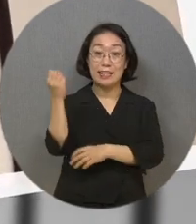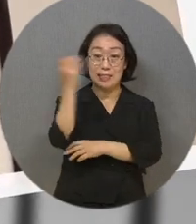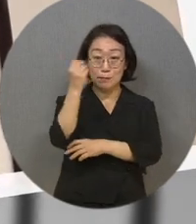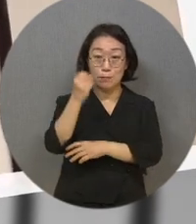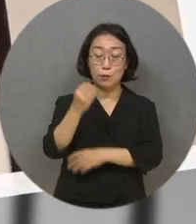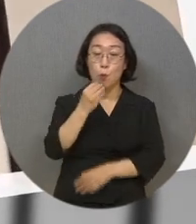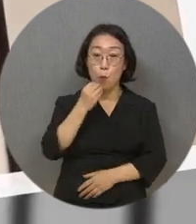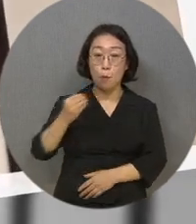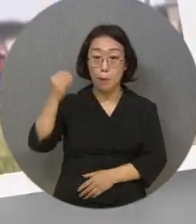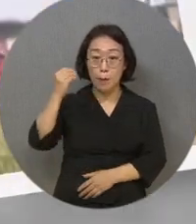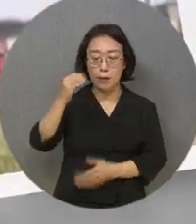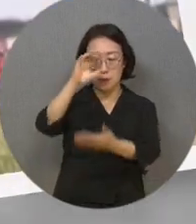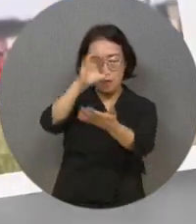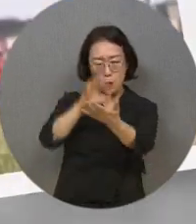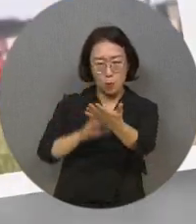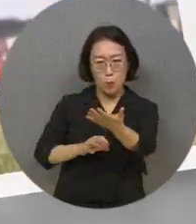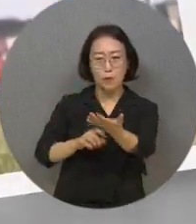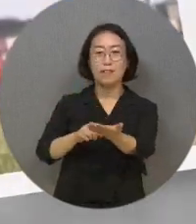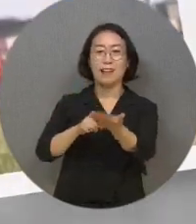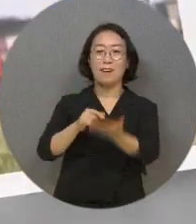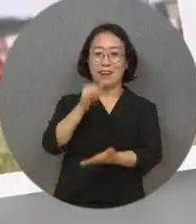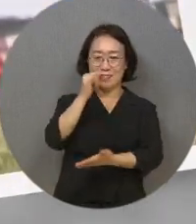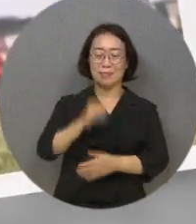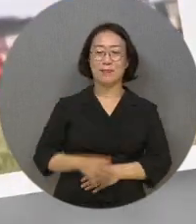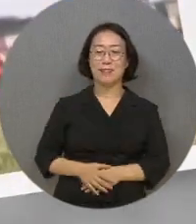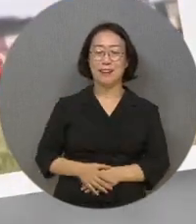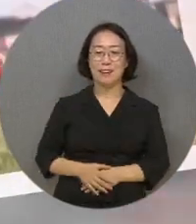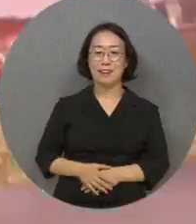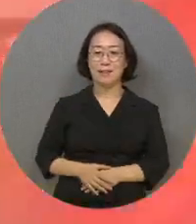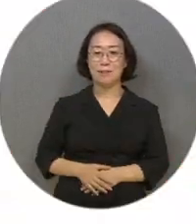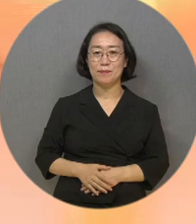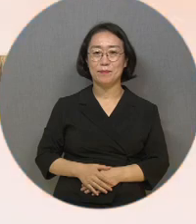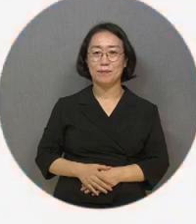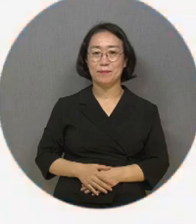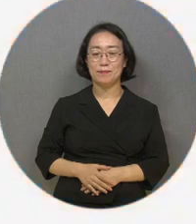뉴스 홈페이지를 통해 보다 다양한 소식을 접할 수 있습니다.